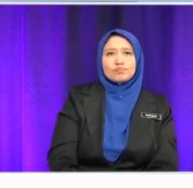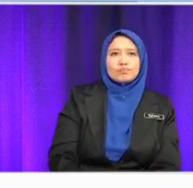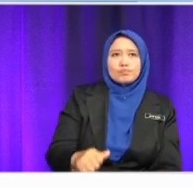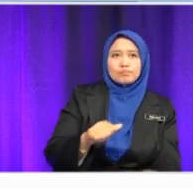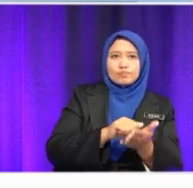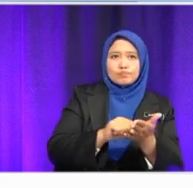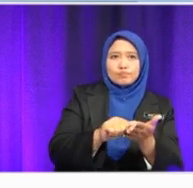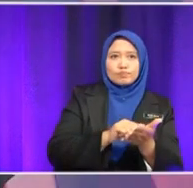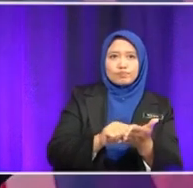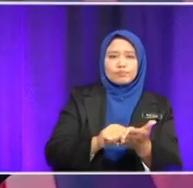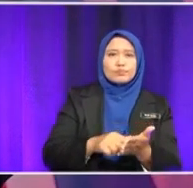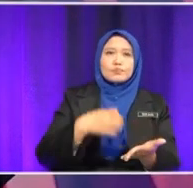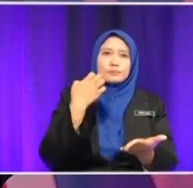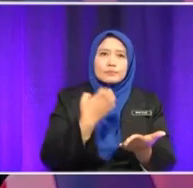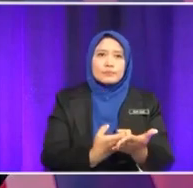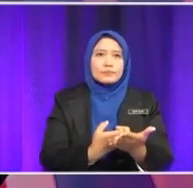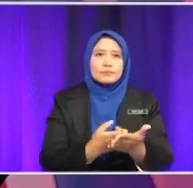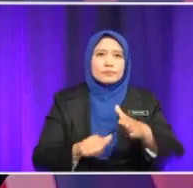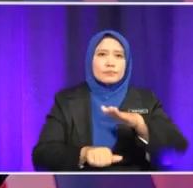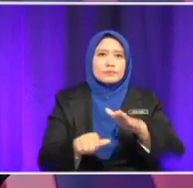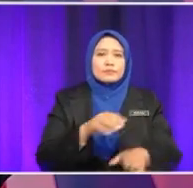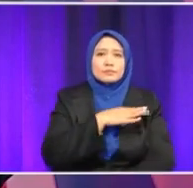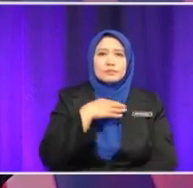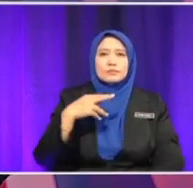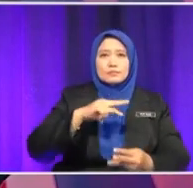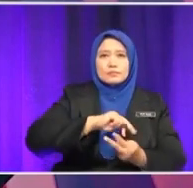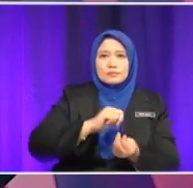kecerdasan yang akan dinilai matematika